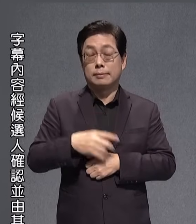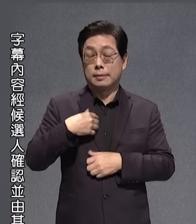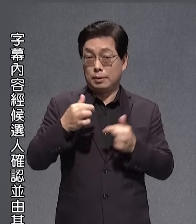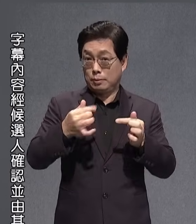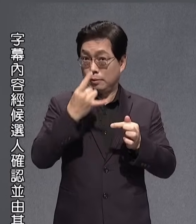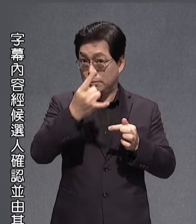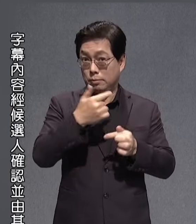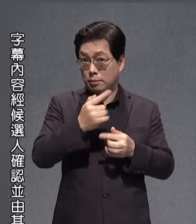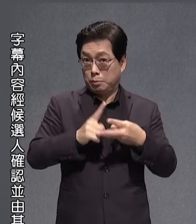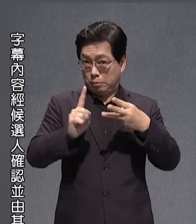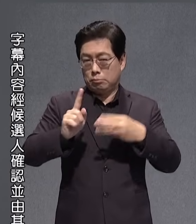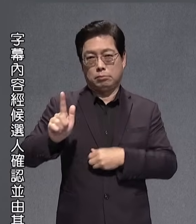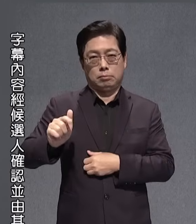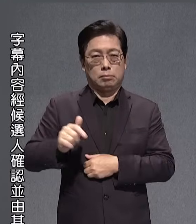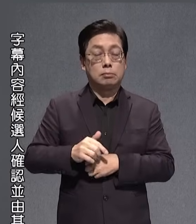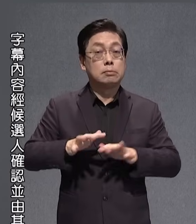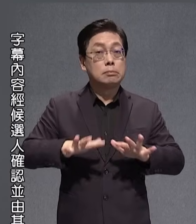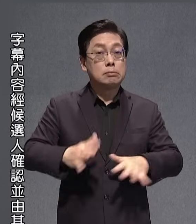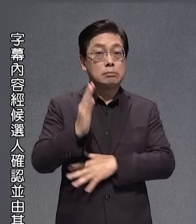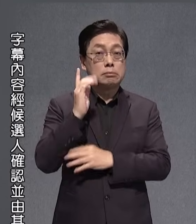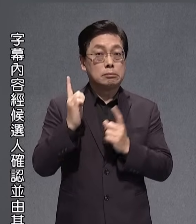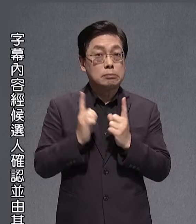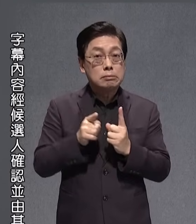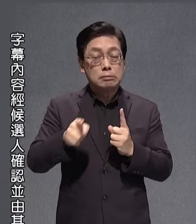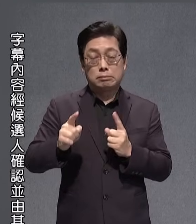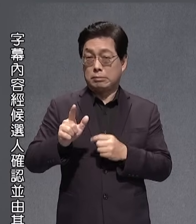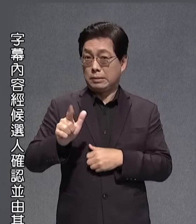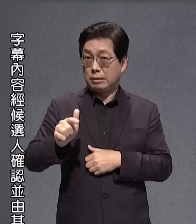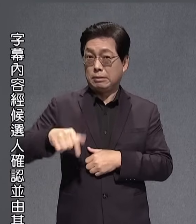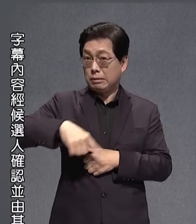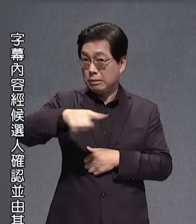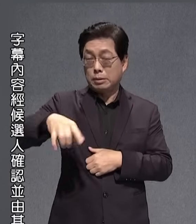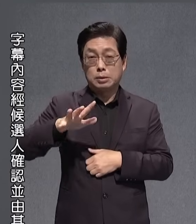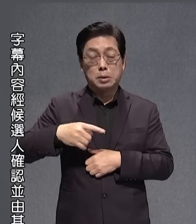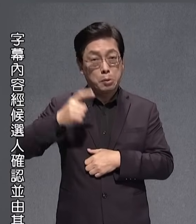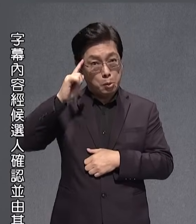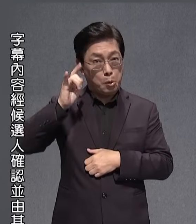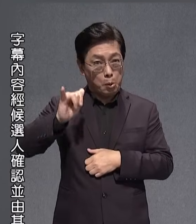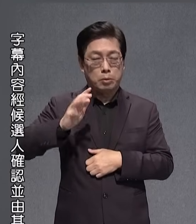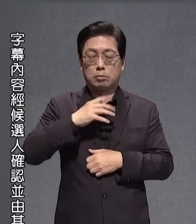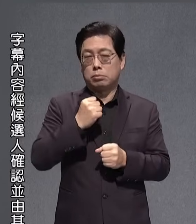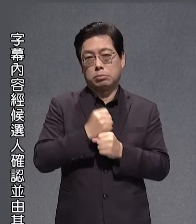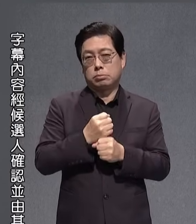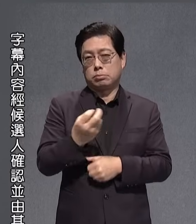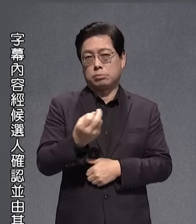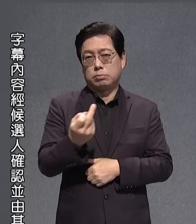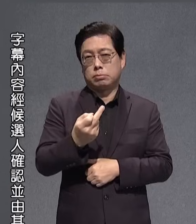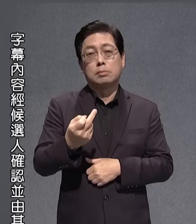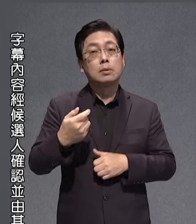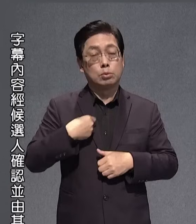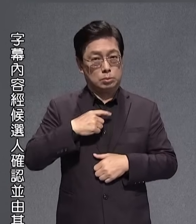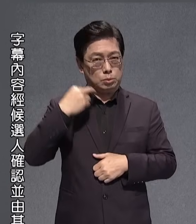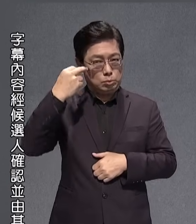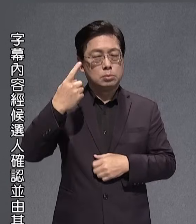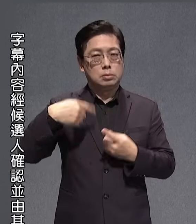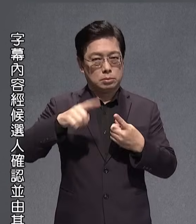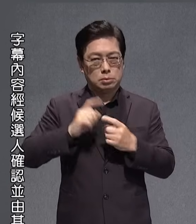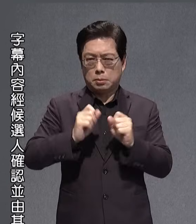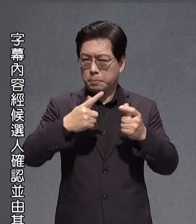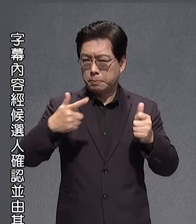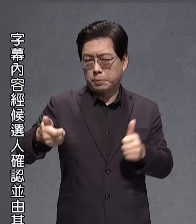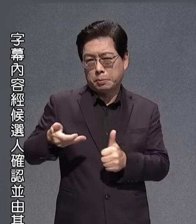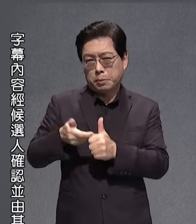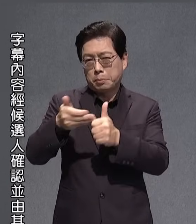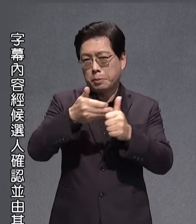最重要是师资，现行政府对双语的师资有想法没有做法。柯文哲主张多元管道培